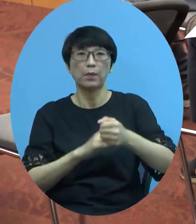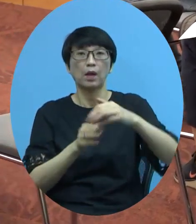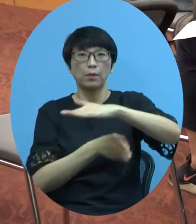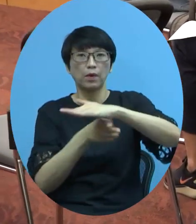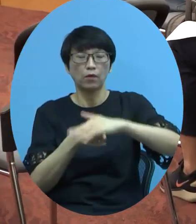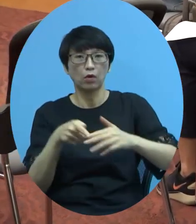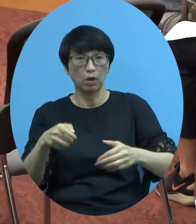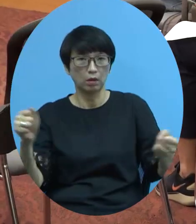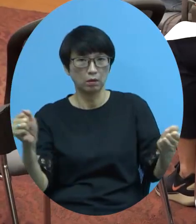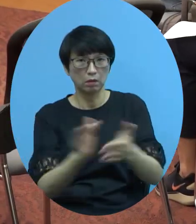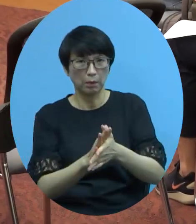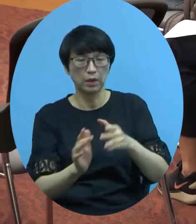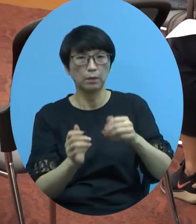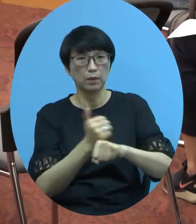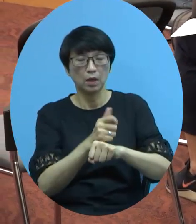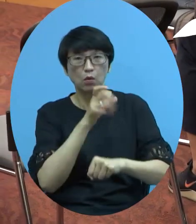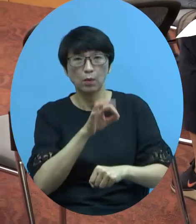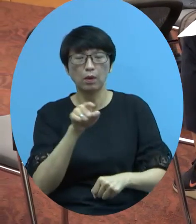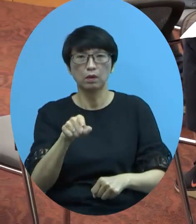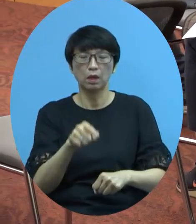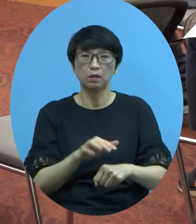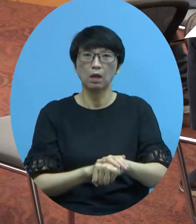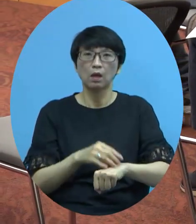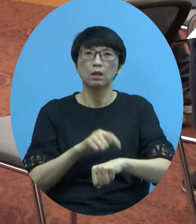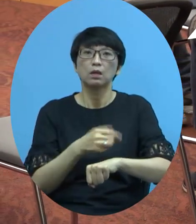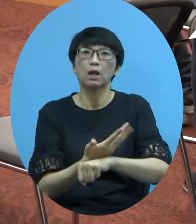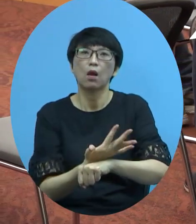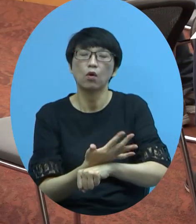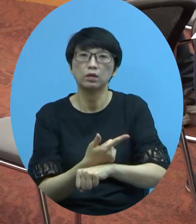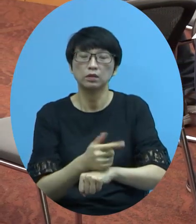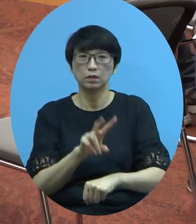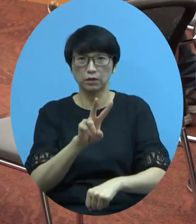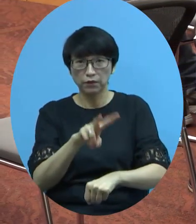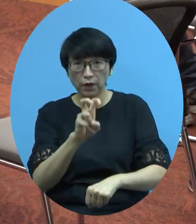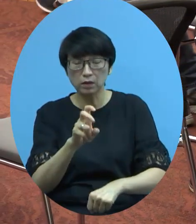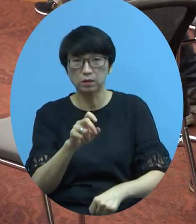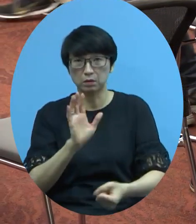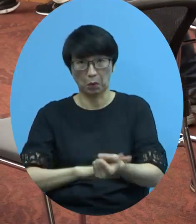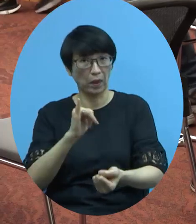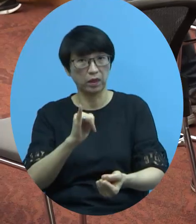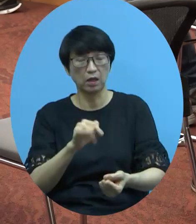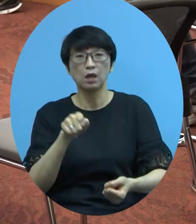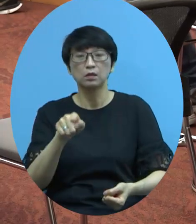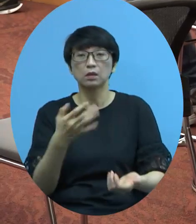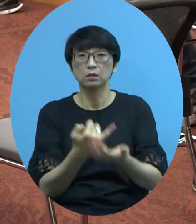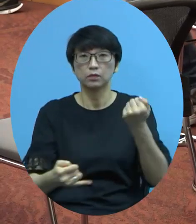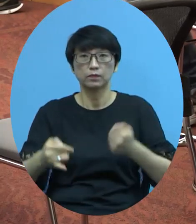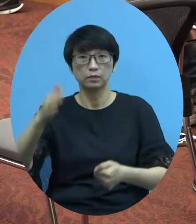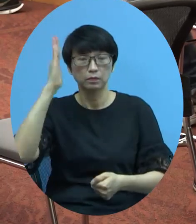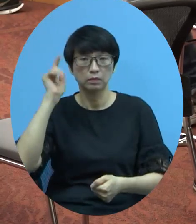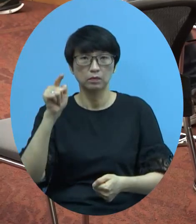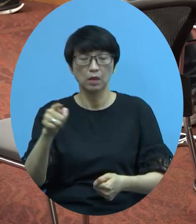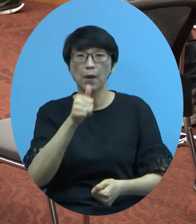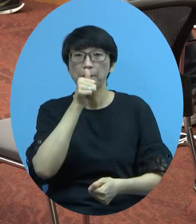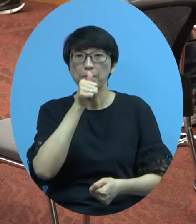感染咧？你哋幾耐先至發現呢個出錯咧？另外而家個仔係咪會而家個爸爸係咪會